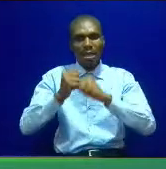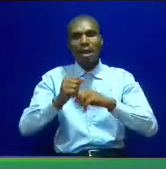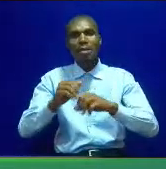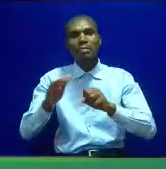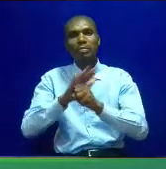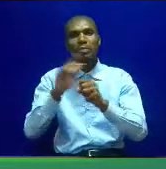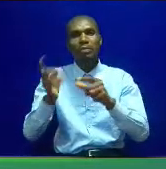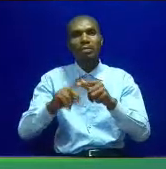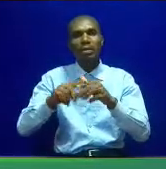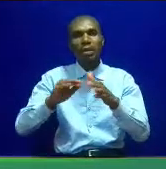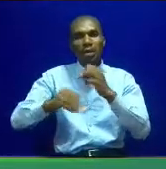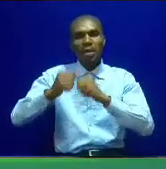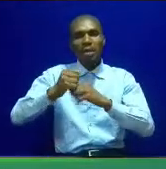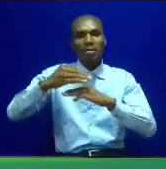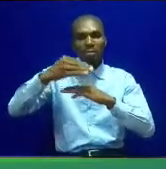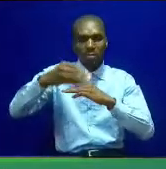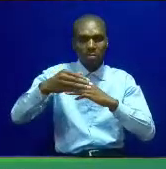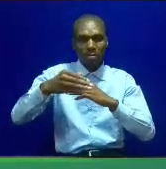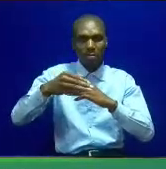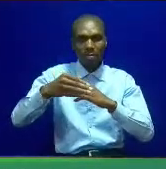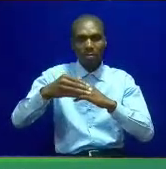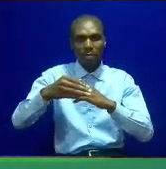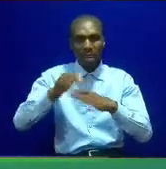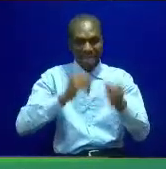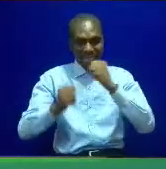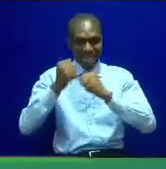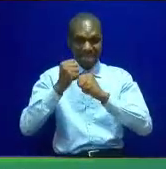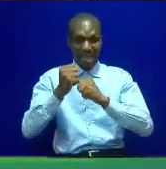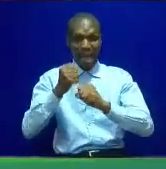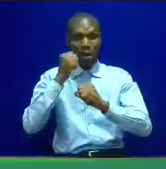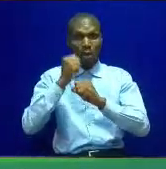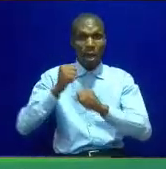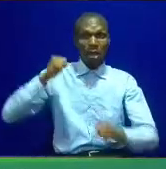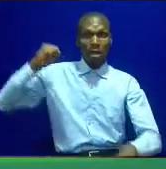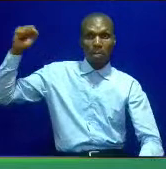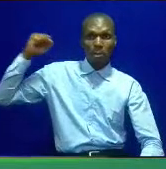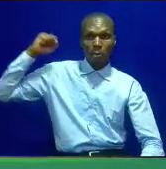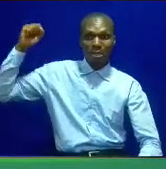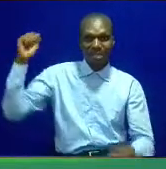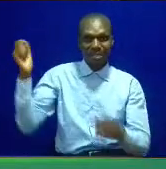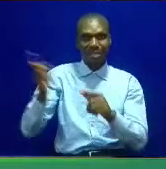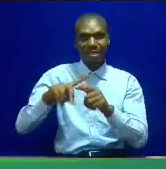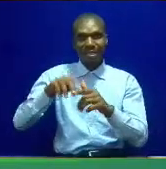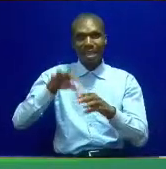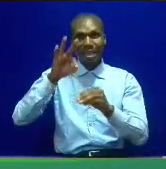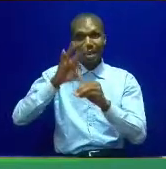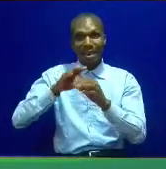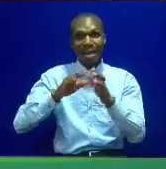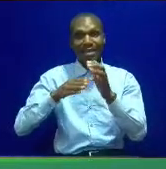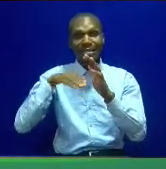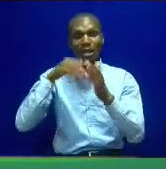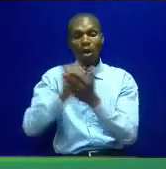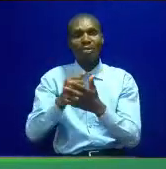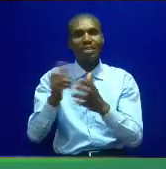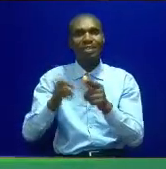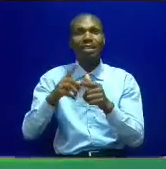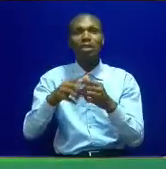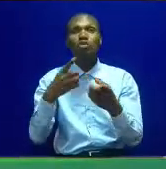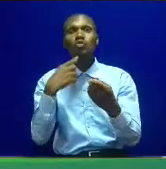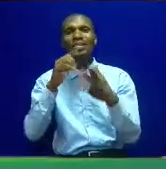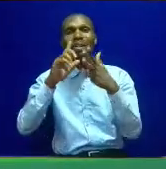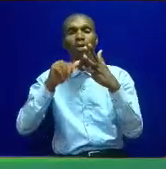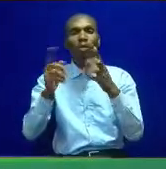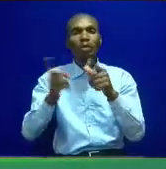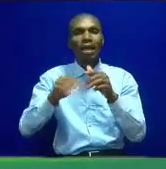tamboko mwaka 2023 ona ro murengo mwako ge siasa tokachora baraya bai baga sobisi akiora kwani goro ya baraya bana